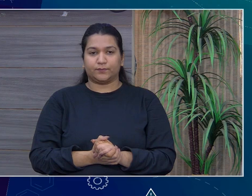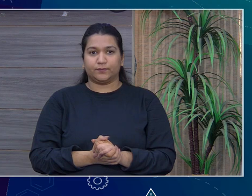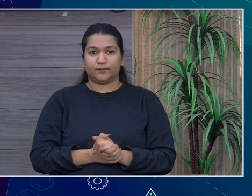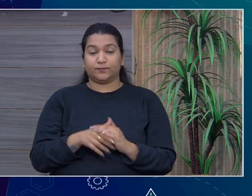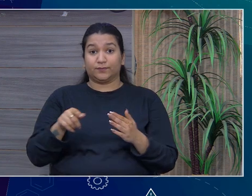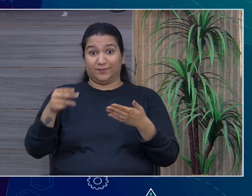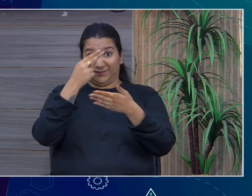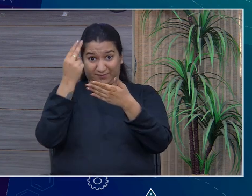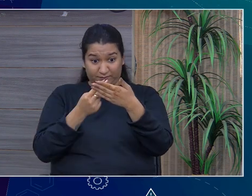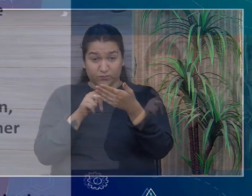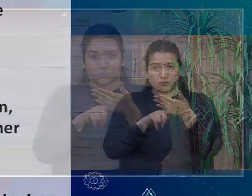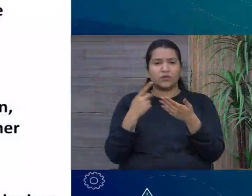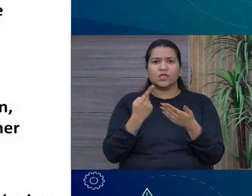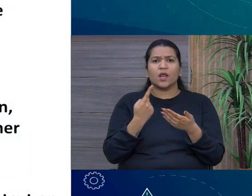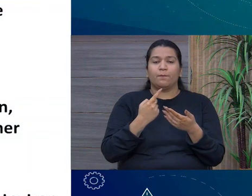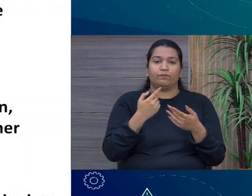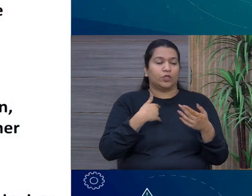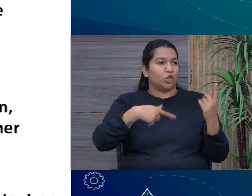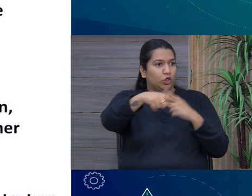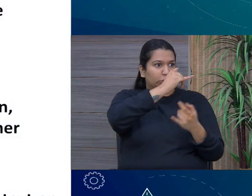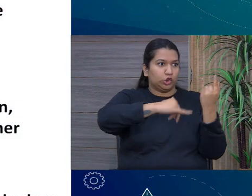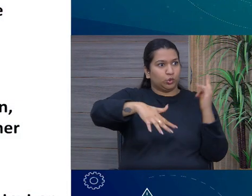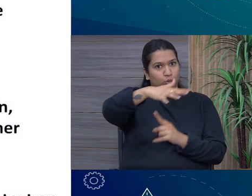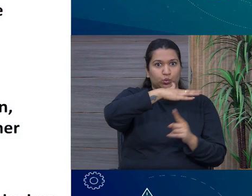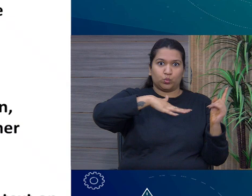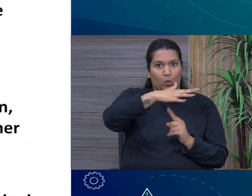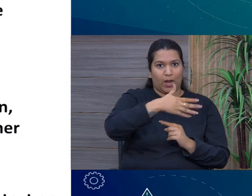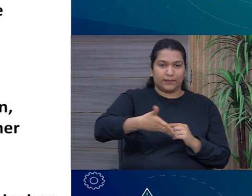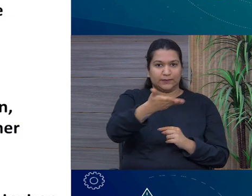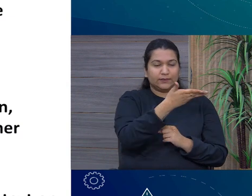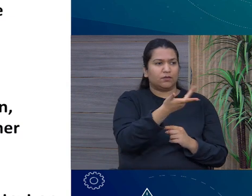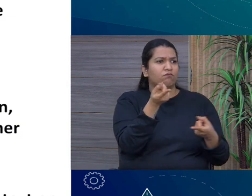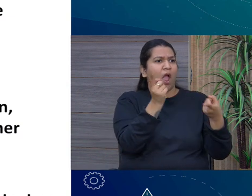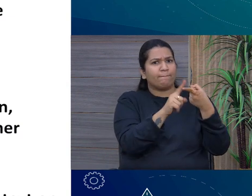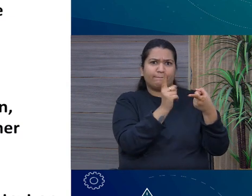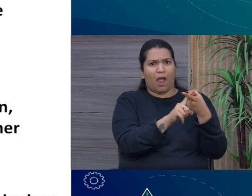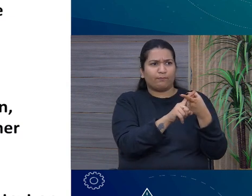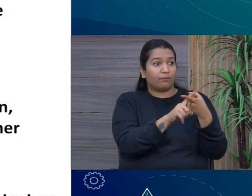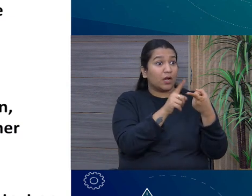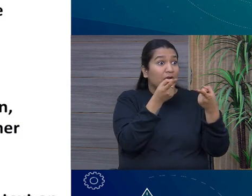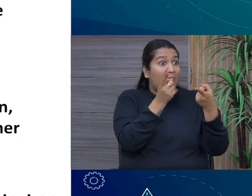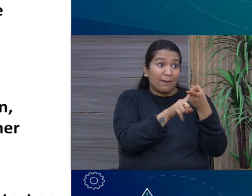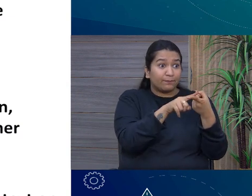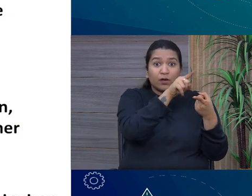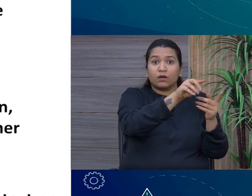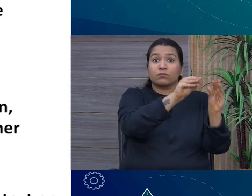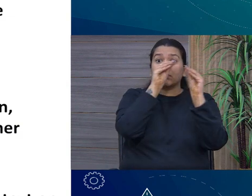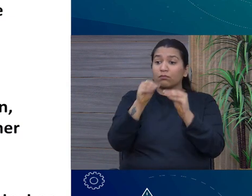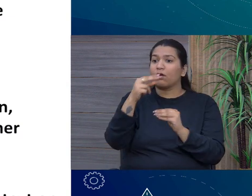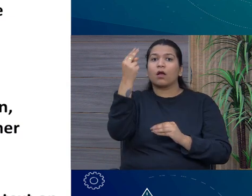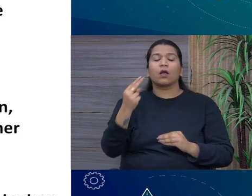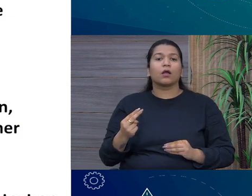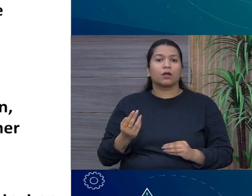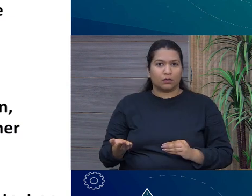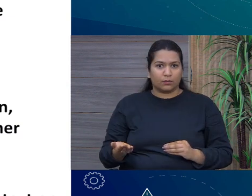मैन्युस्क्रिप्ट इलस्ट्रेशन की अगर मैं बात करूं तो ये बहुत सारे डिफरेंट फोलियोज से बनता है। फोलियोज का मतलब होता है डिफरेंट लेयर्स